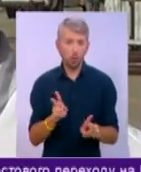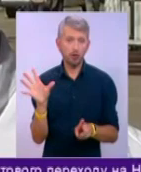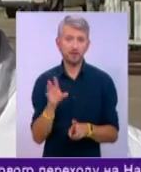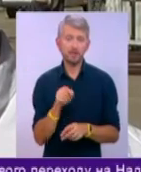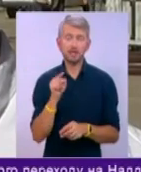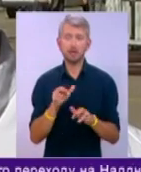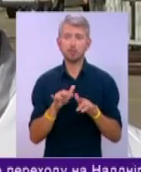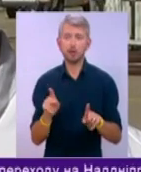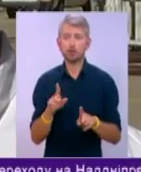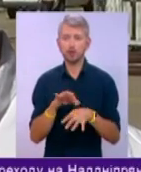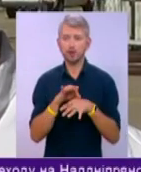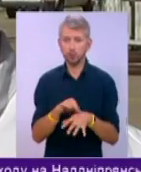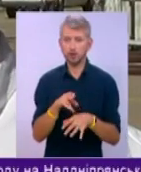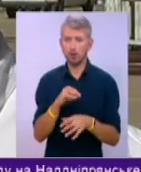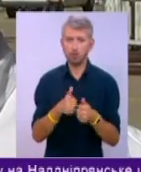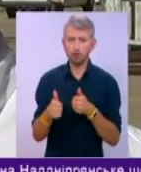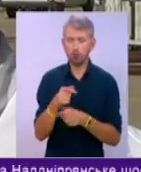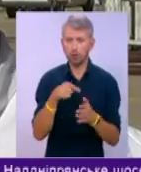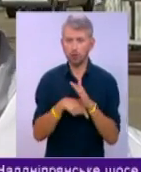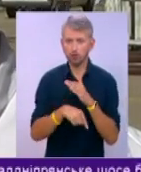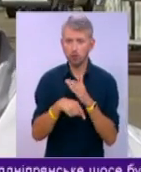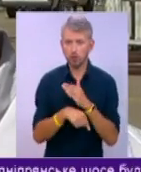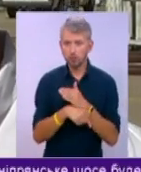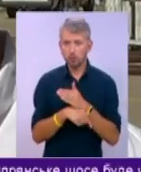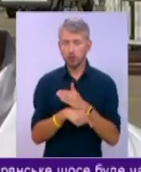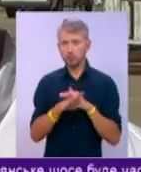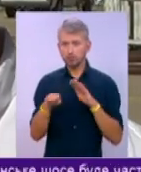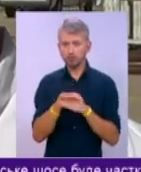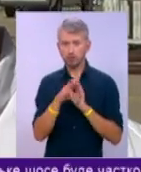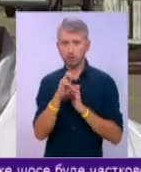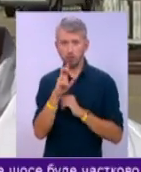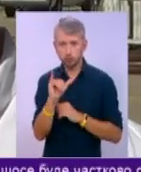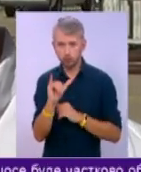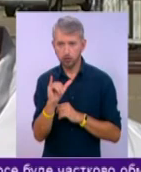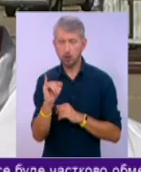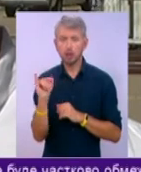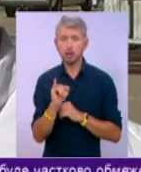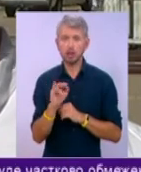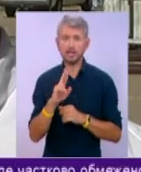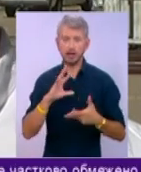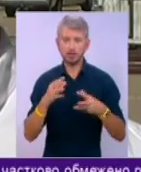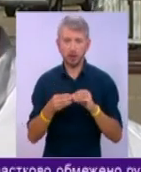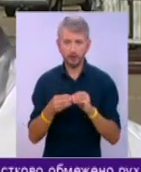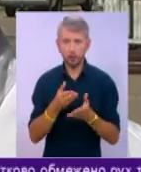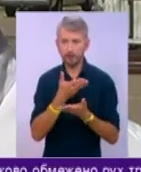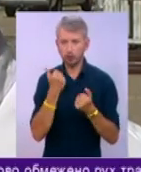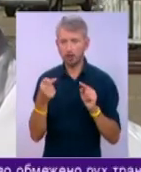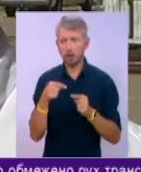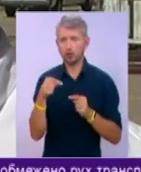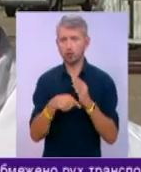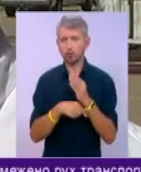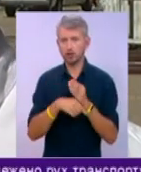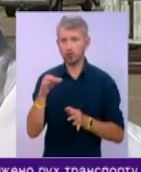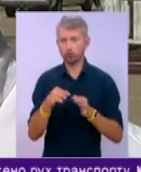ті справи, які ведуться по топ-корупціонерам, вони підслідні Національному антикорупційному бюро. І як наслідок, відсутність антикорупційного суду